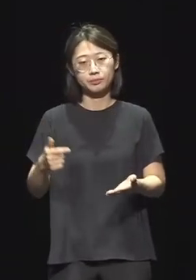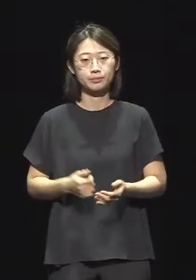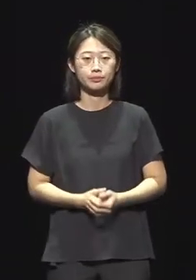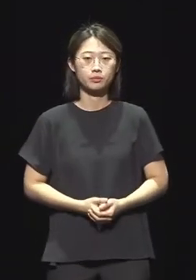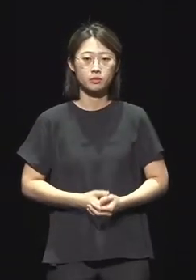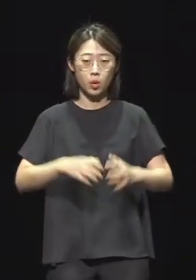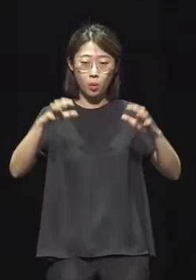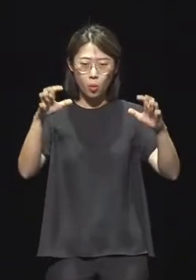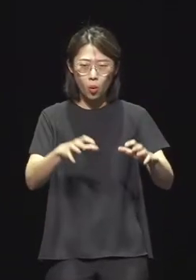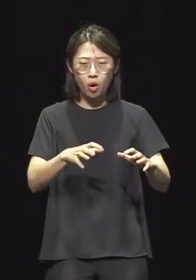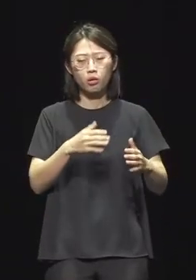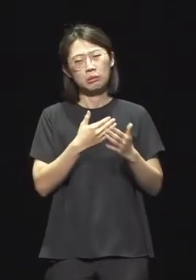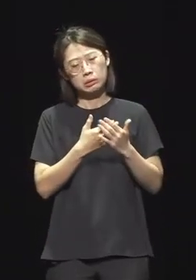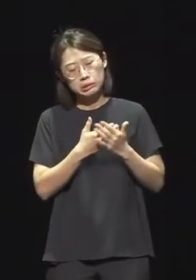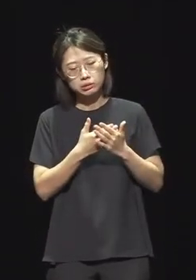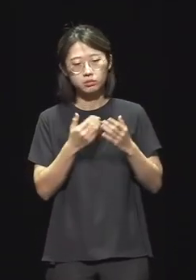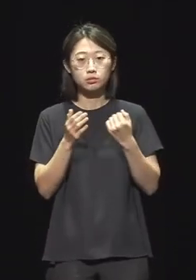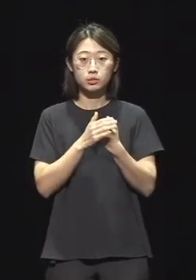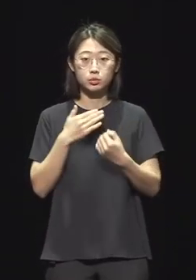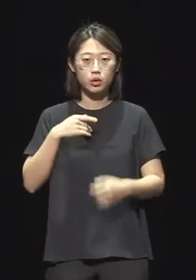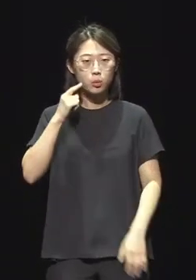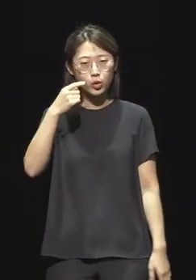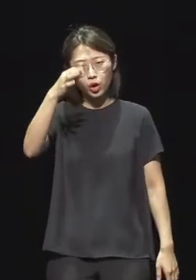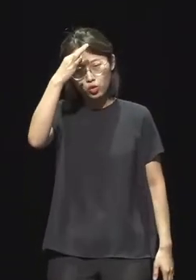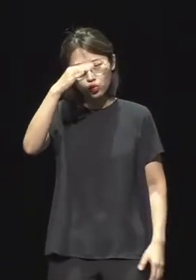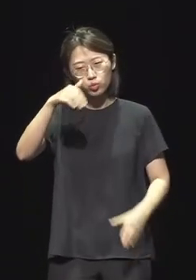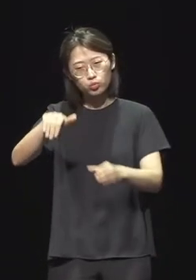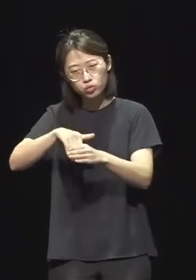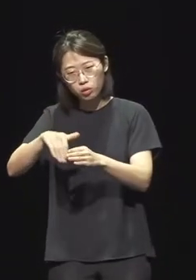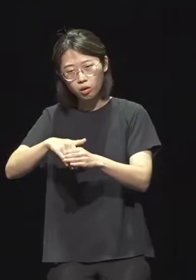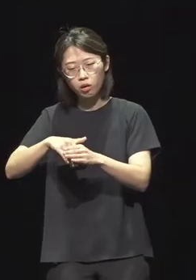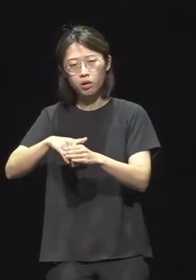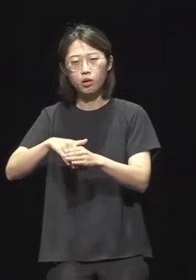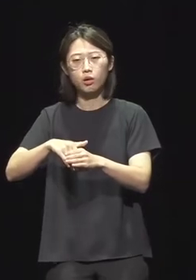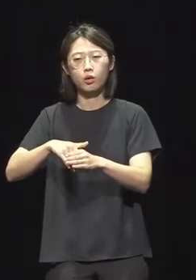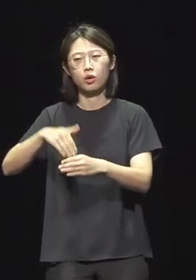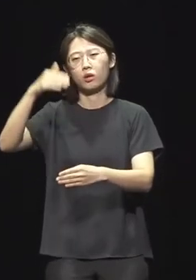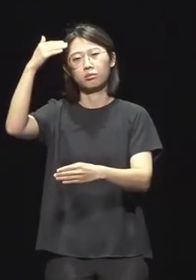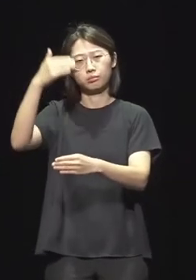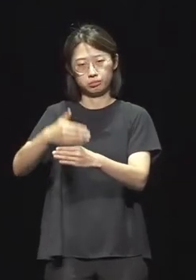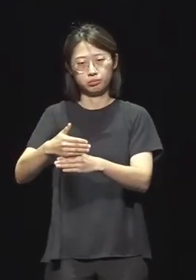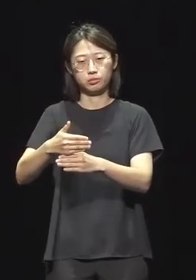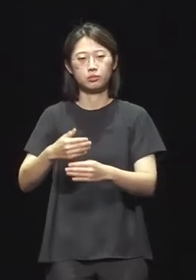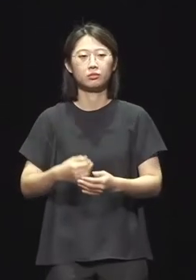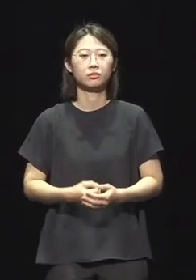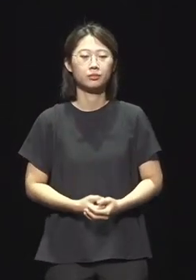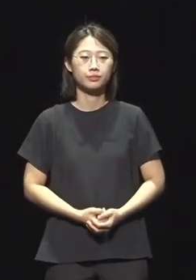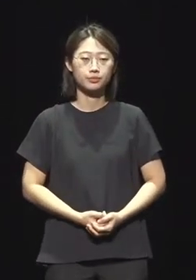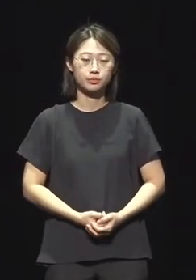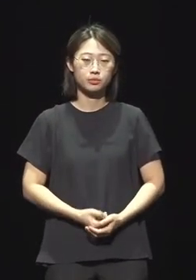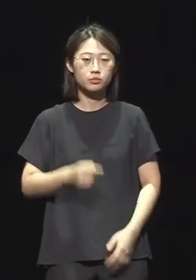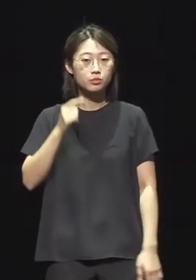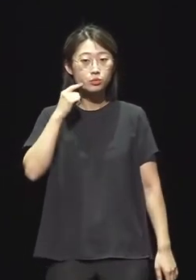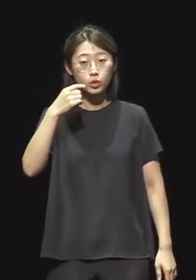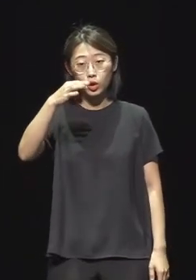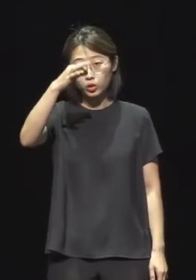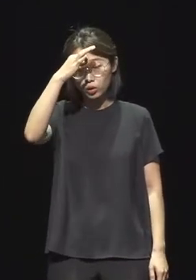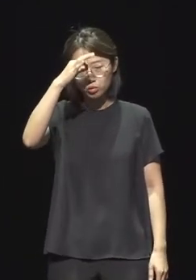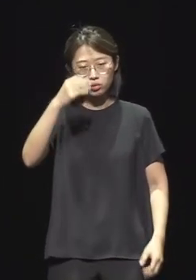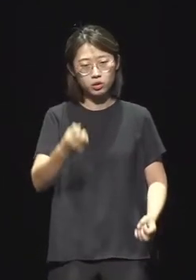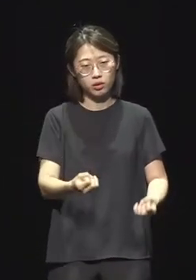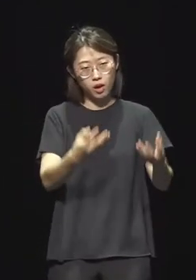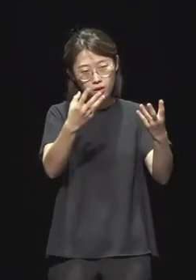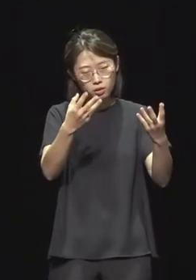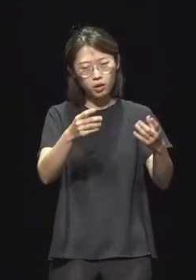것에 대한 두려움으로 공연장과 미술관은 문을 닫아야 했고 예술 행사와